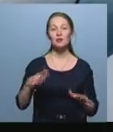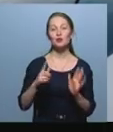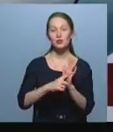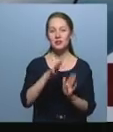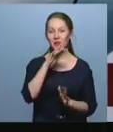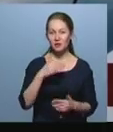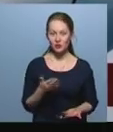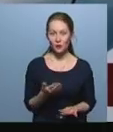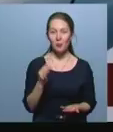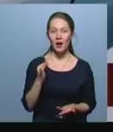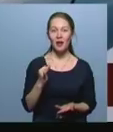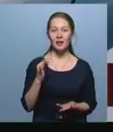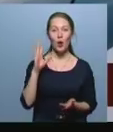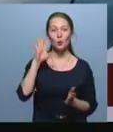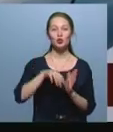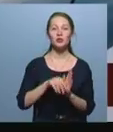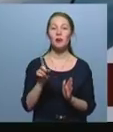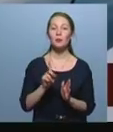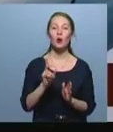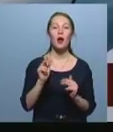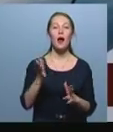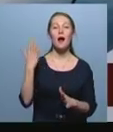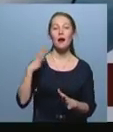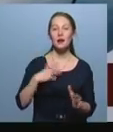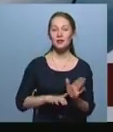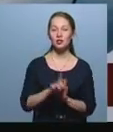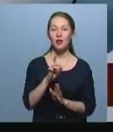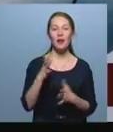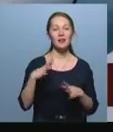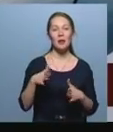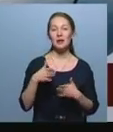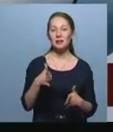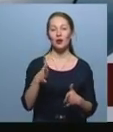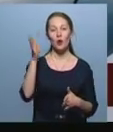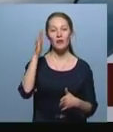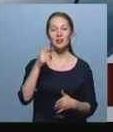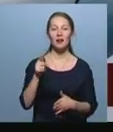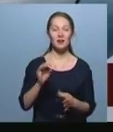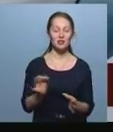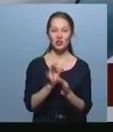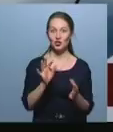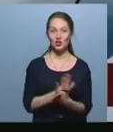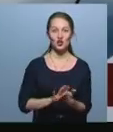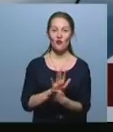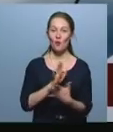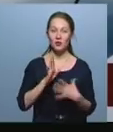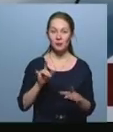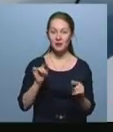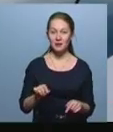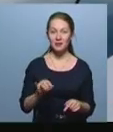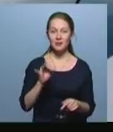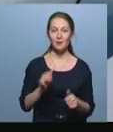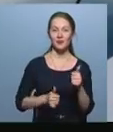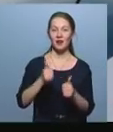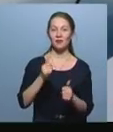И учитывая то, что как мы начинали, у нас не было ни дорог, ни воды, ни газа, вообще абсолютно ничего. В сравнении уже с